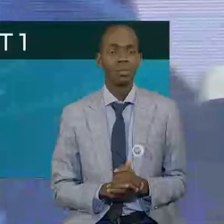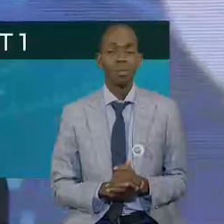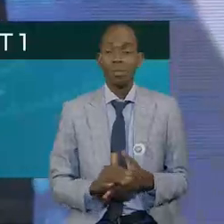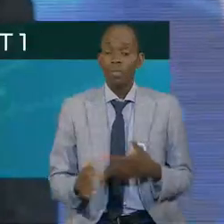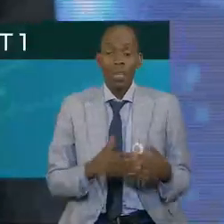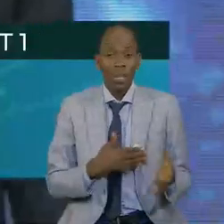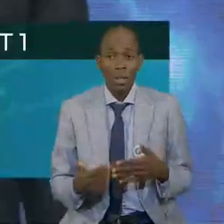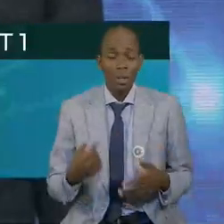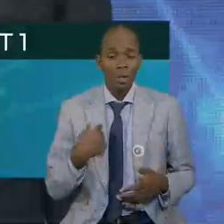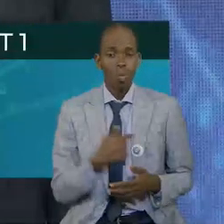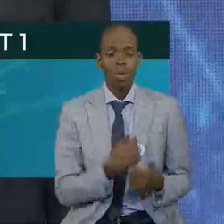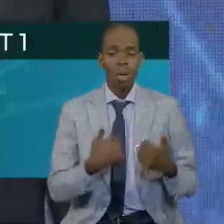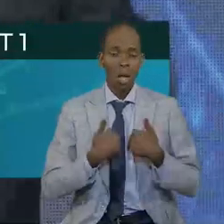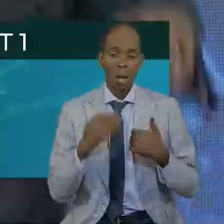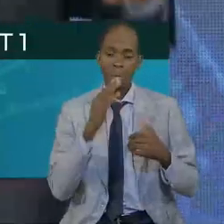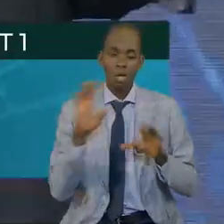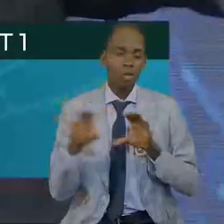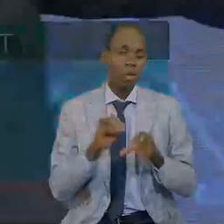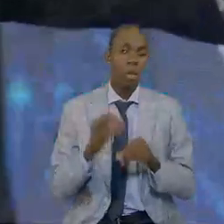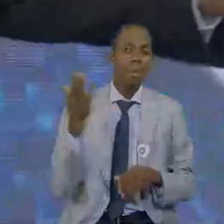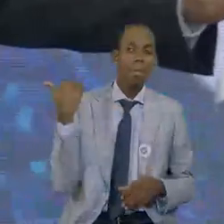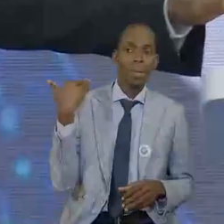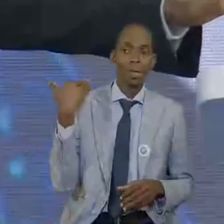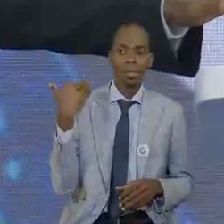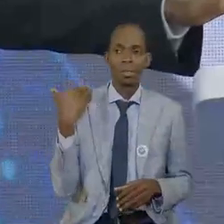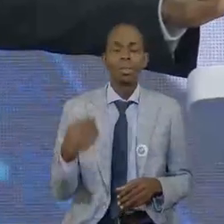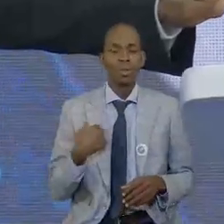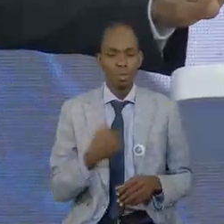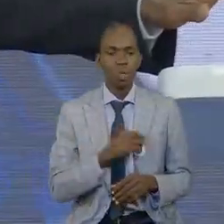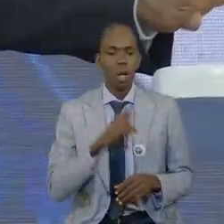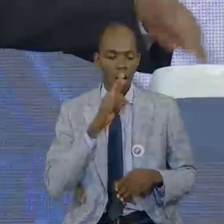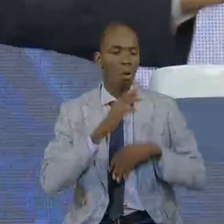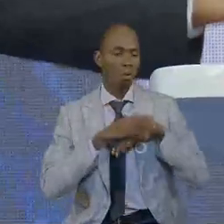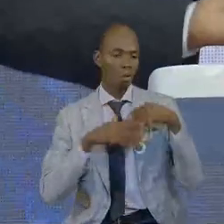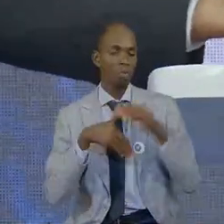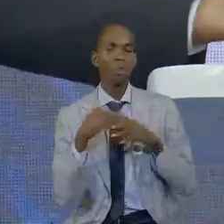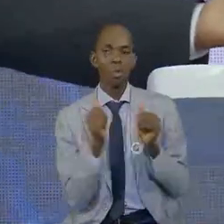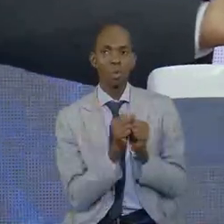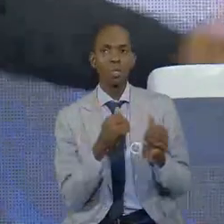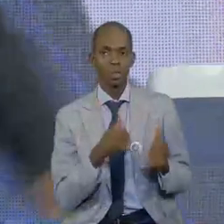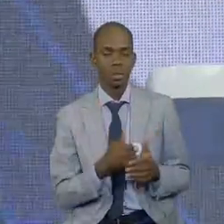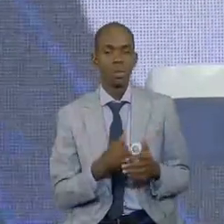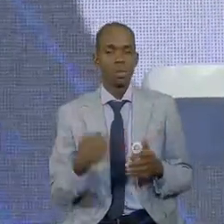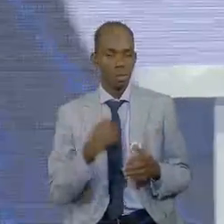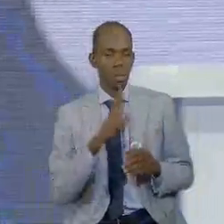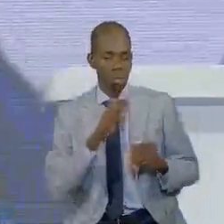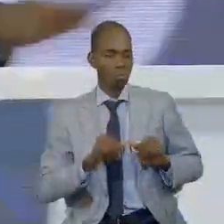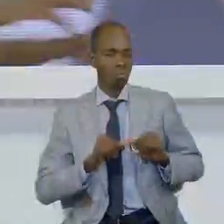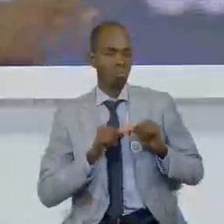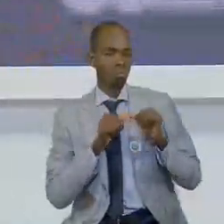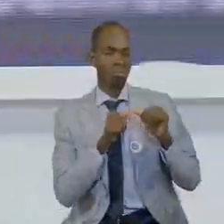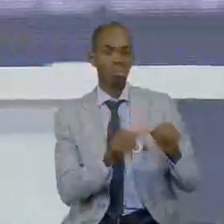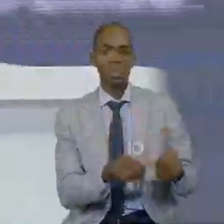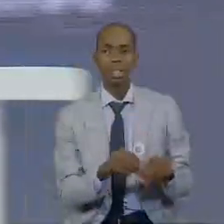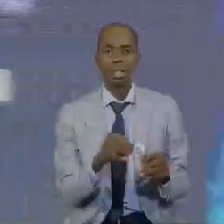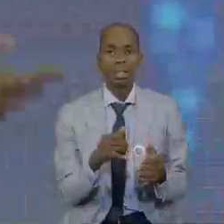à cause de nouvelles expériences, nous craignons. Quelque chose qui est arrivé dans le passé. Nous sommes confortables. Nous sommes fermes. As Moses was